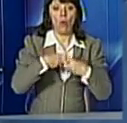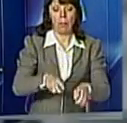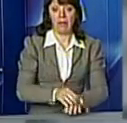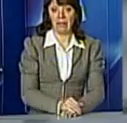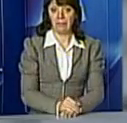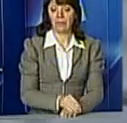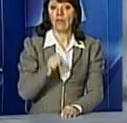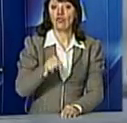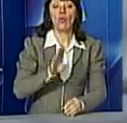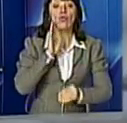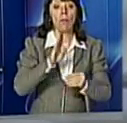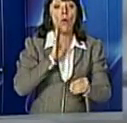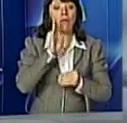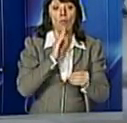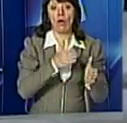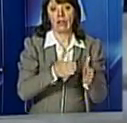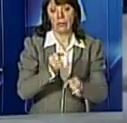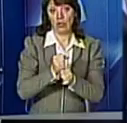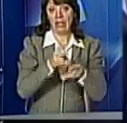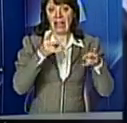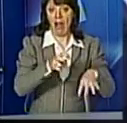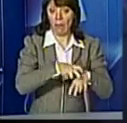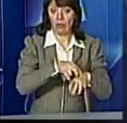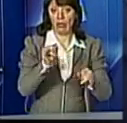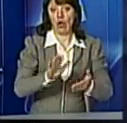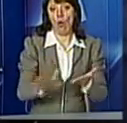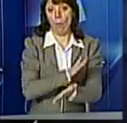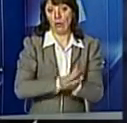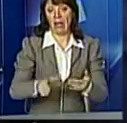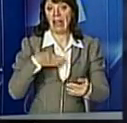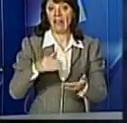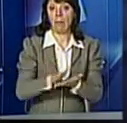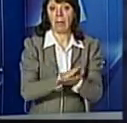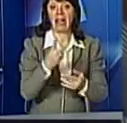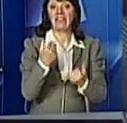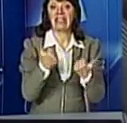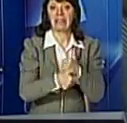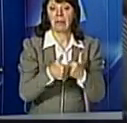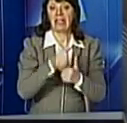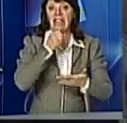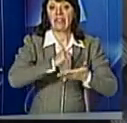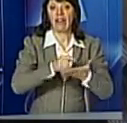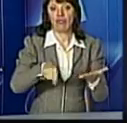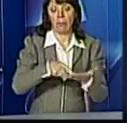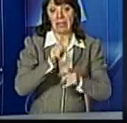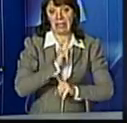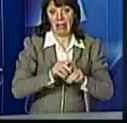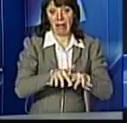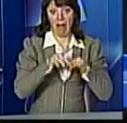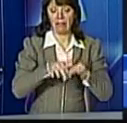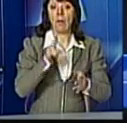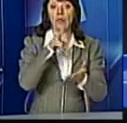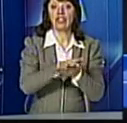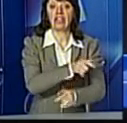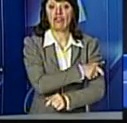суглобів у цілодобовому режимі працюють не тільки травматологи а й комунальники Львів прибирають у дві зміни стверджують у міській раді постійно